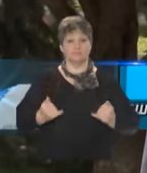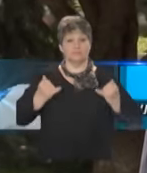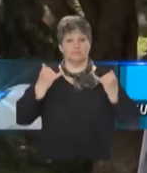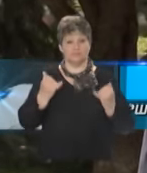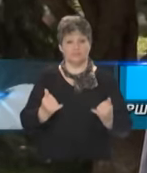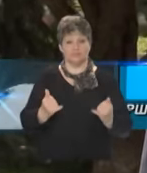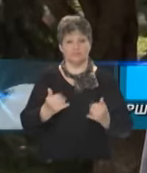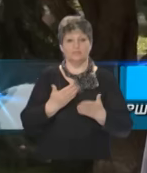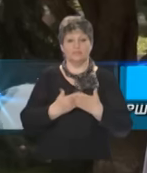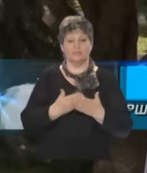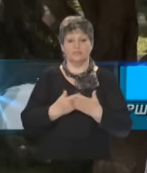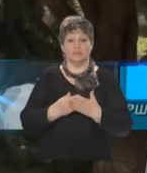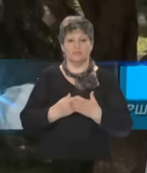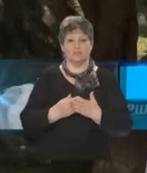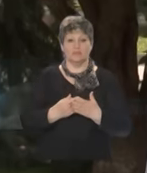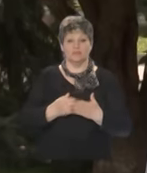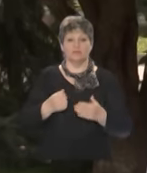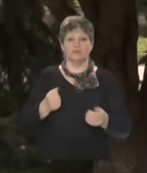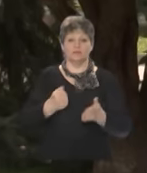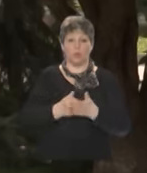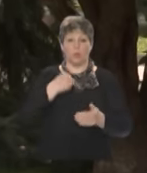ознаменувати початок 3-го тисячоліття і